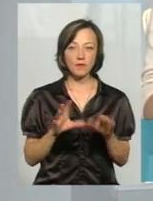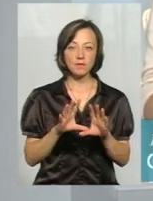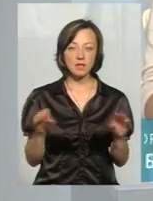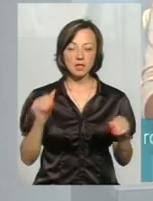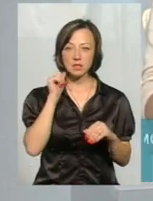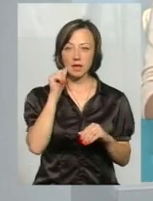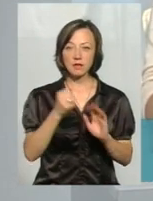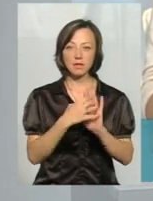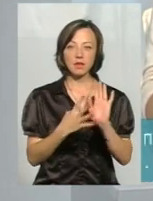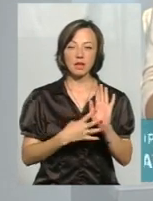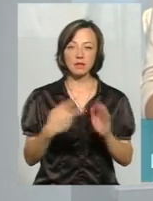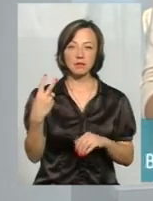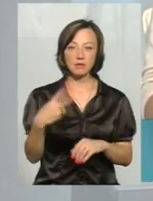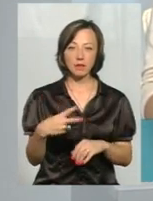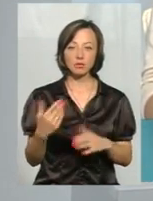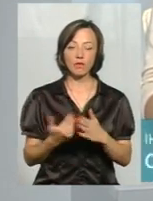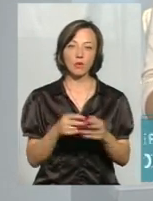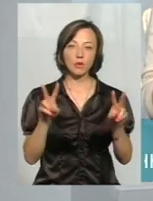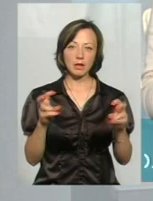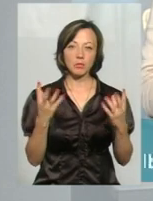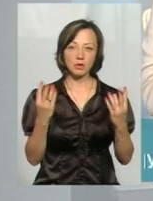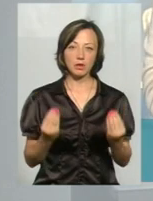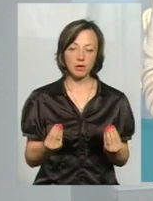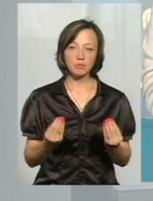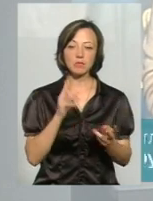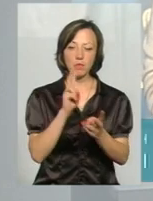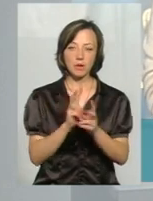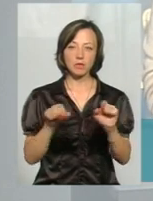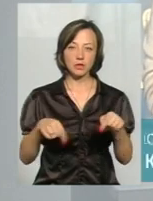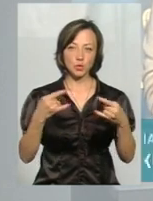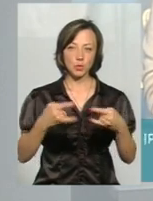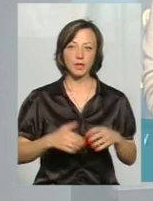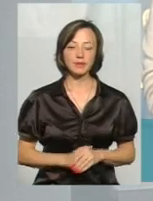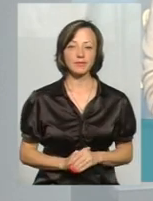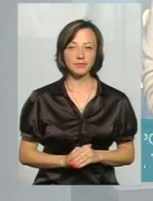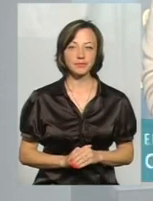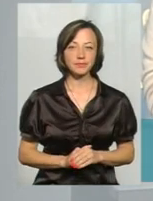все. Завтра о 19:20 з новою темою дня. Знову побачимося у цій студії.